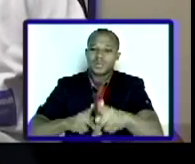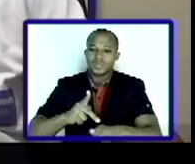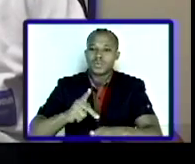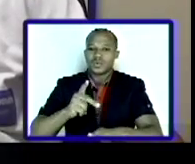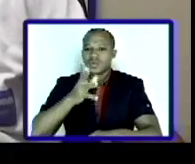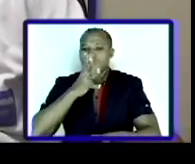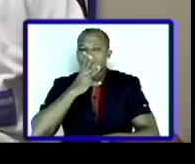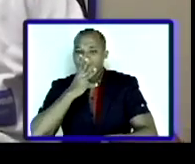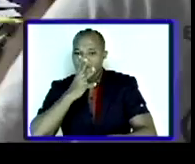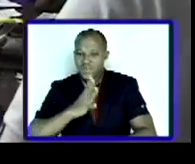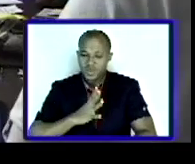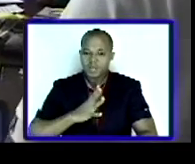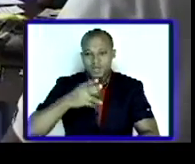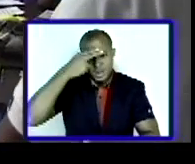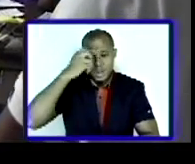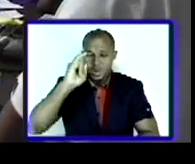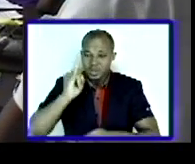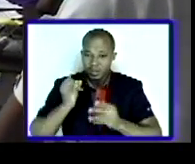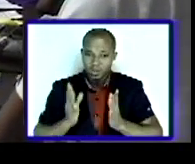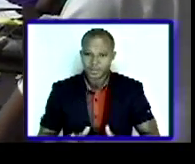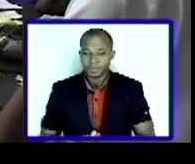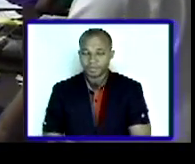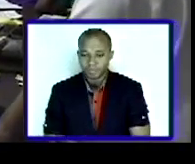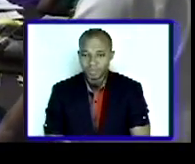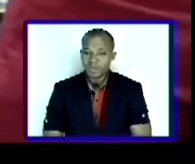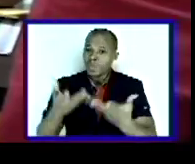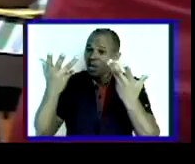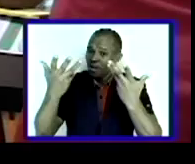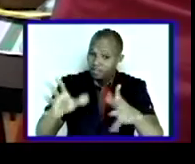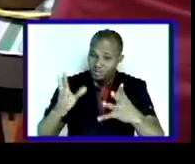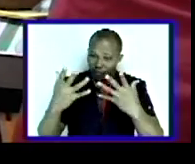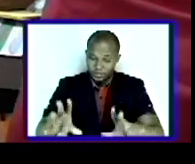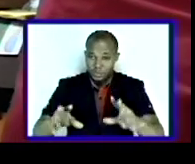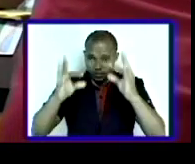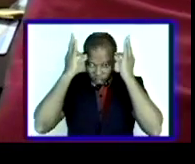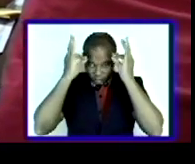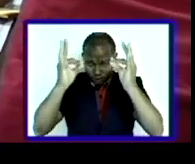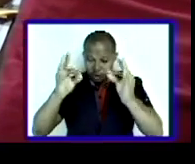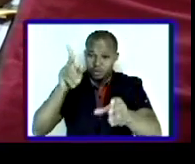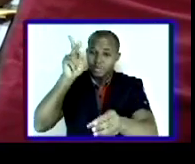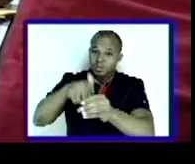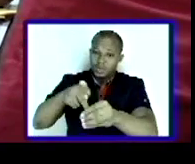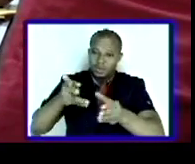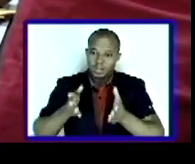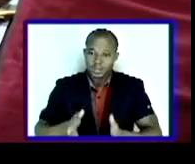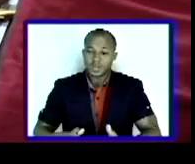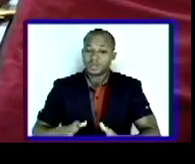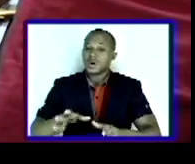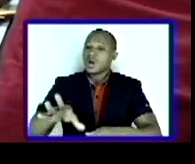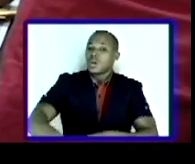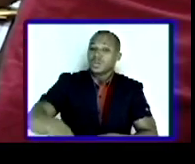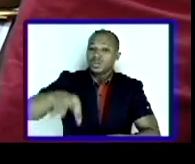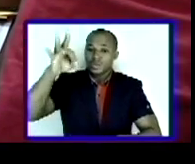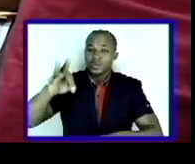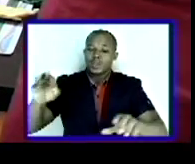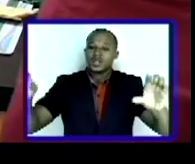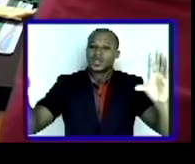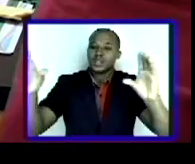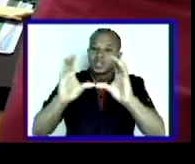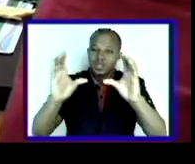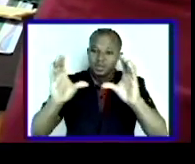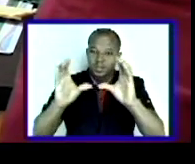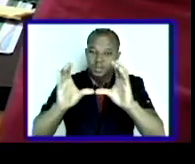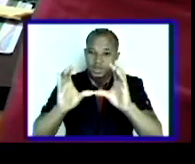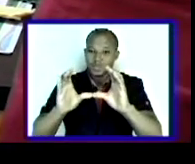avec une mobilité réduite. Dans la fin de formation, les participants ont joué un certificat. Ils ont gagné 5 là-dedans qui jouent une